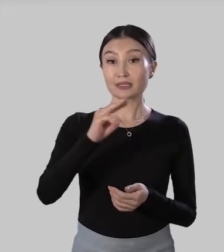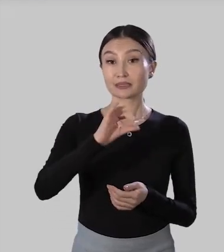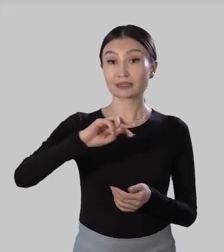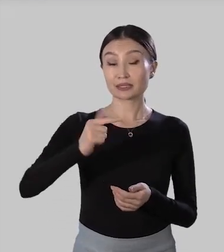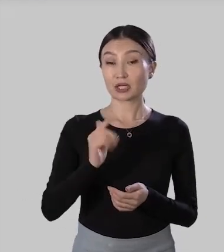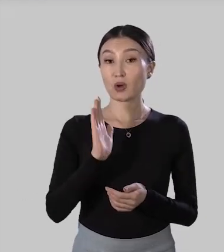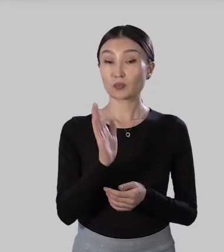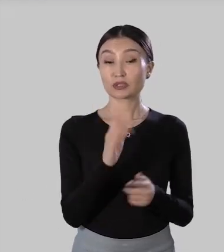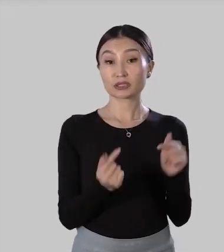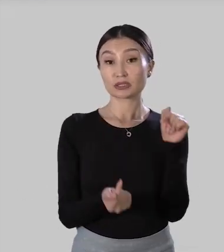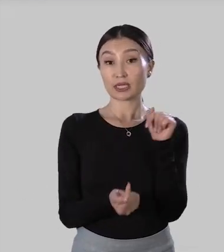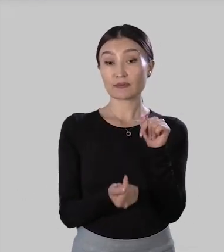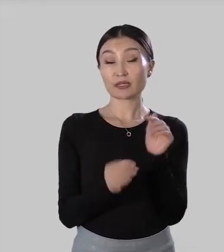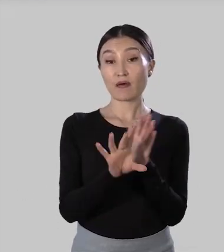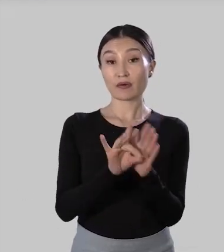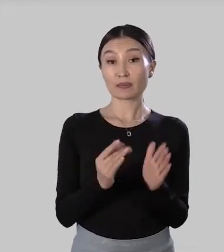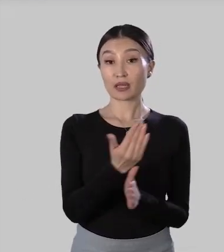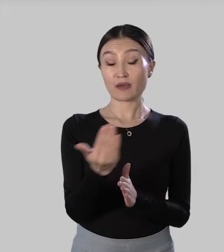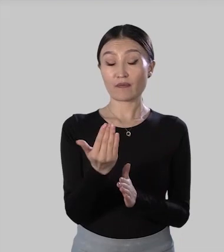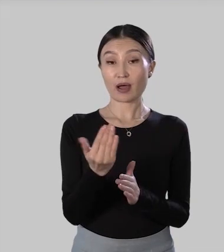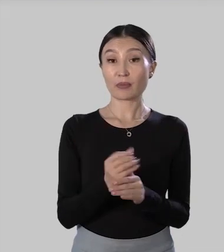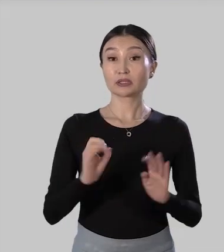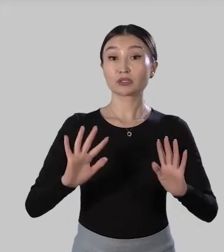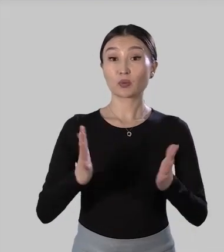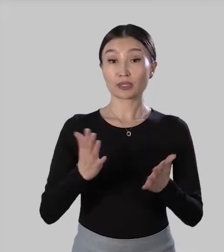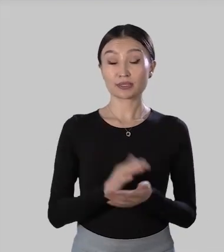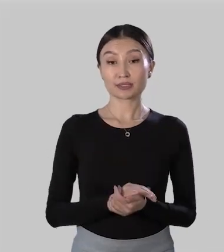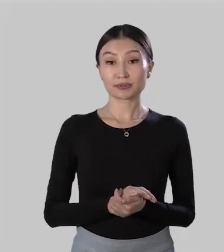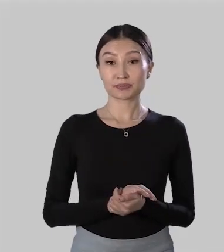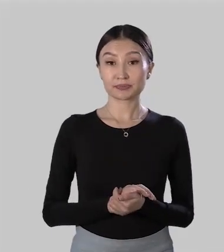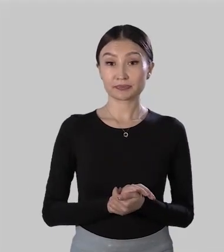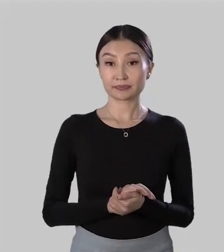Стиль вашего письма будет соответствовать выбранной вами речевой ситуации.